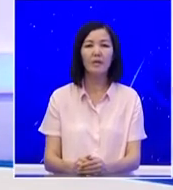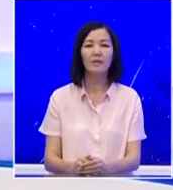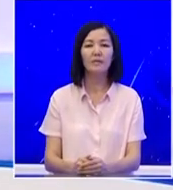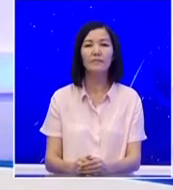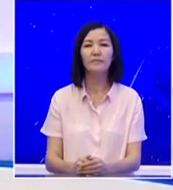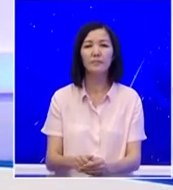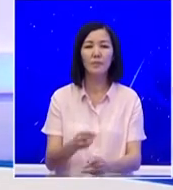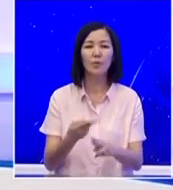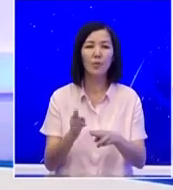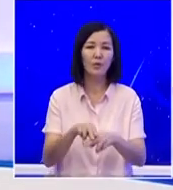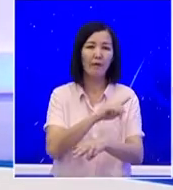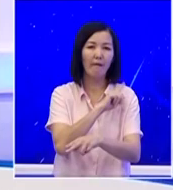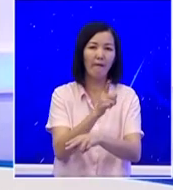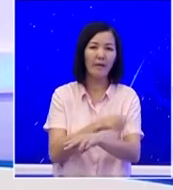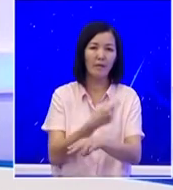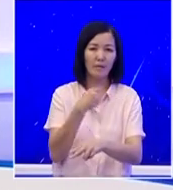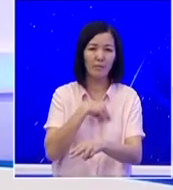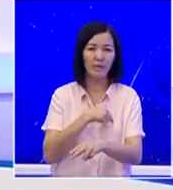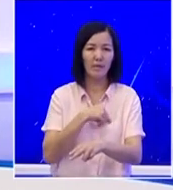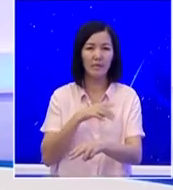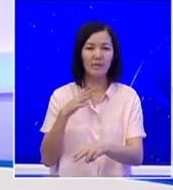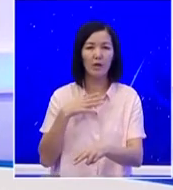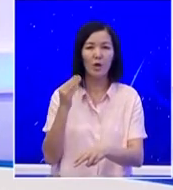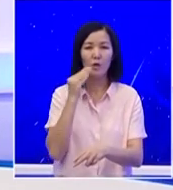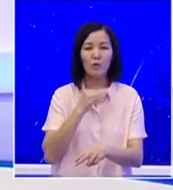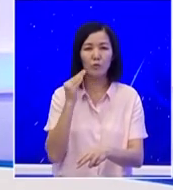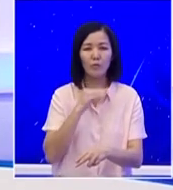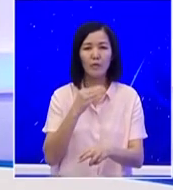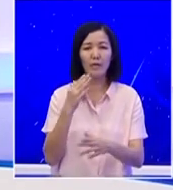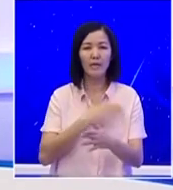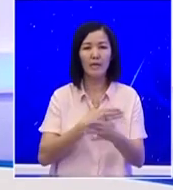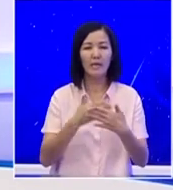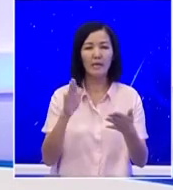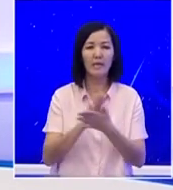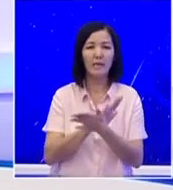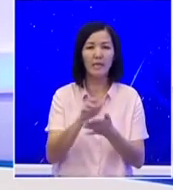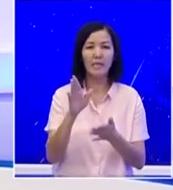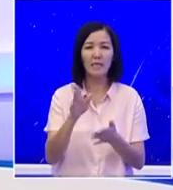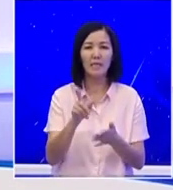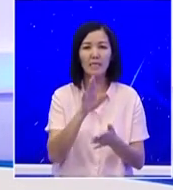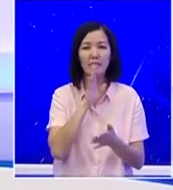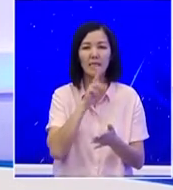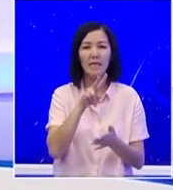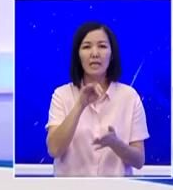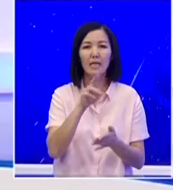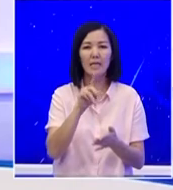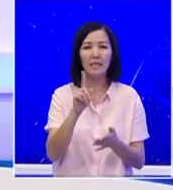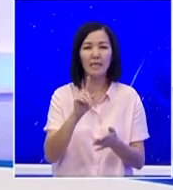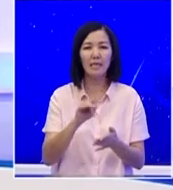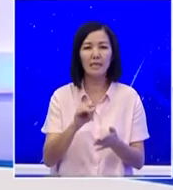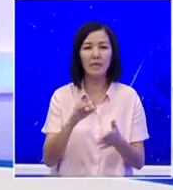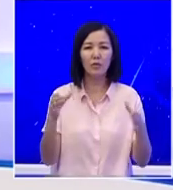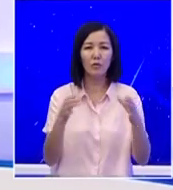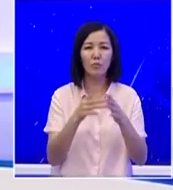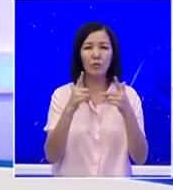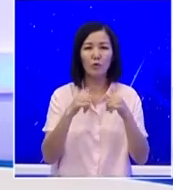Ол қайратты, мойымас мінезмен баршаға үлгі. Үштөбелге ерікті Екатерина Середина, лидер кейзет волонтерлық ұйымының үйлестірушісі.